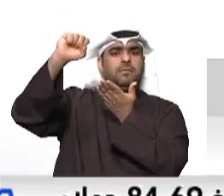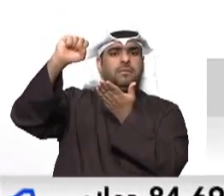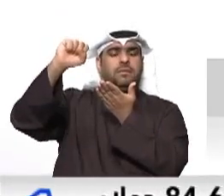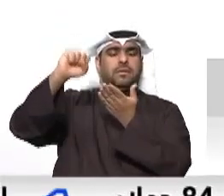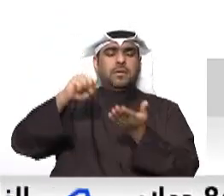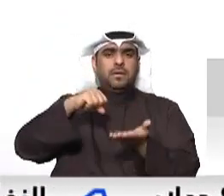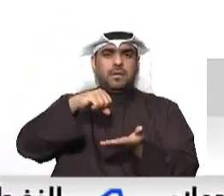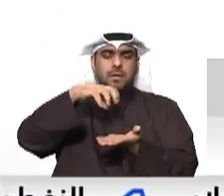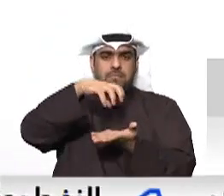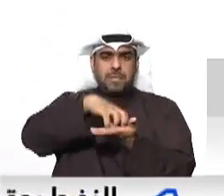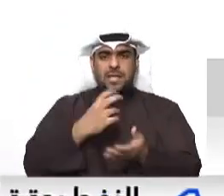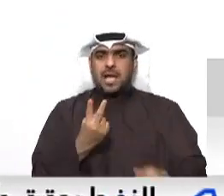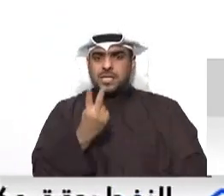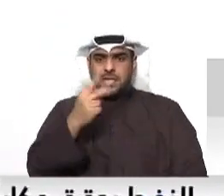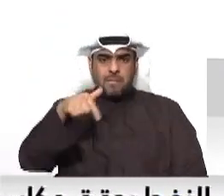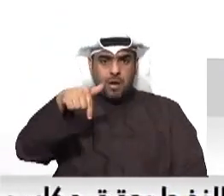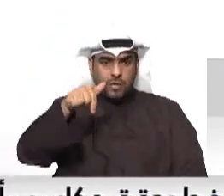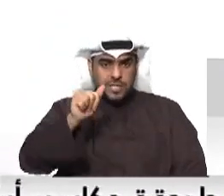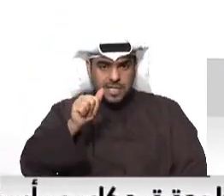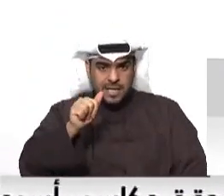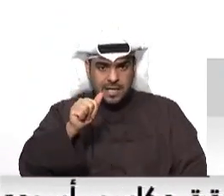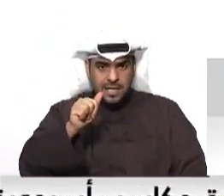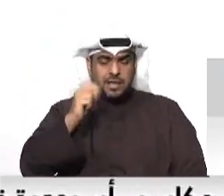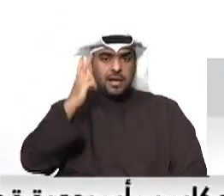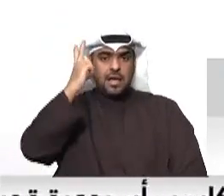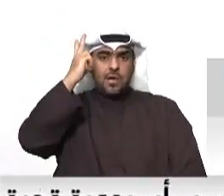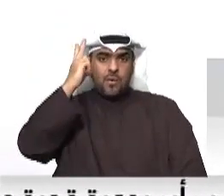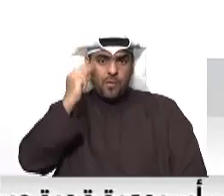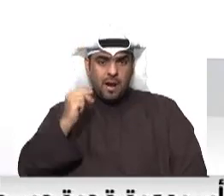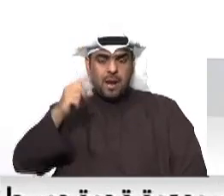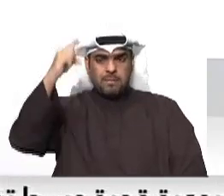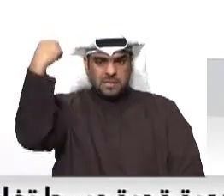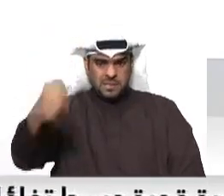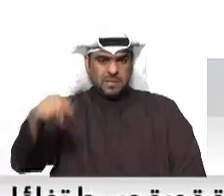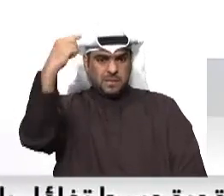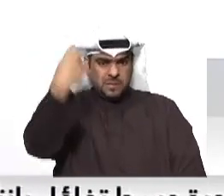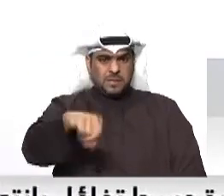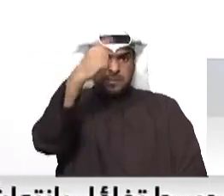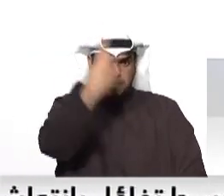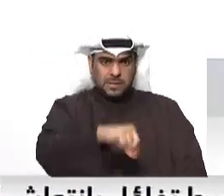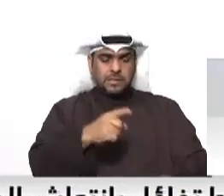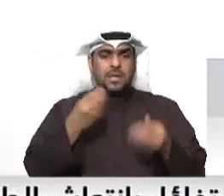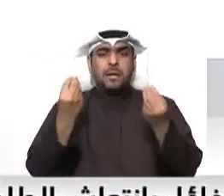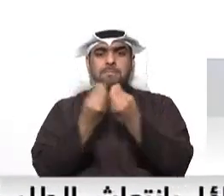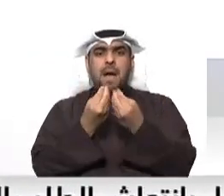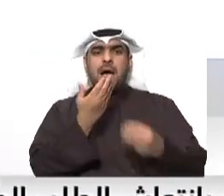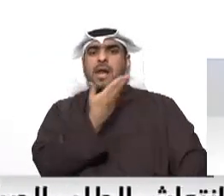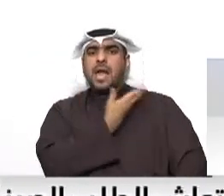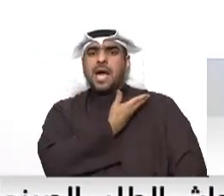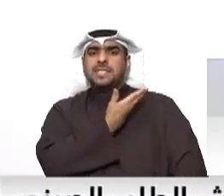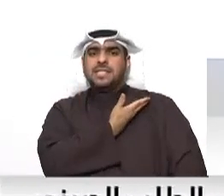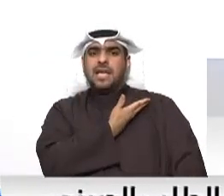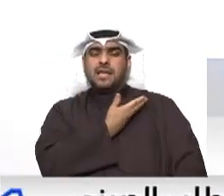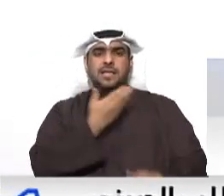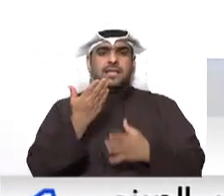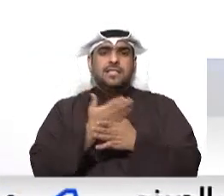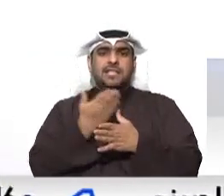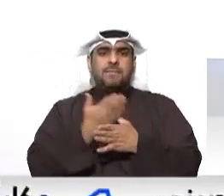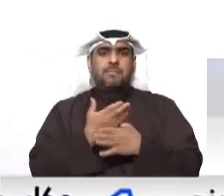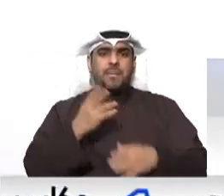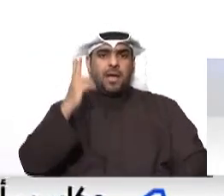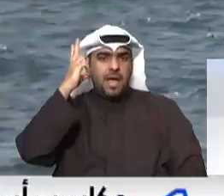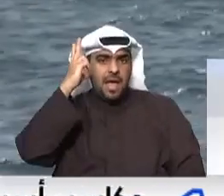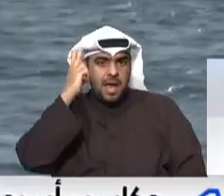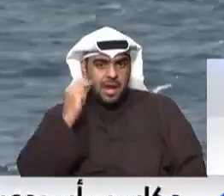الضفة الفلسطينية وتوسيع هذه الاعتداءات لتشمل قطاع غزة في محاولة لاستدراج الفلسطينيين إلى